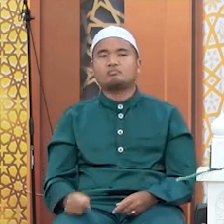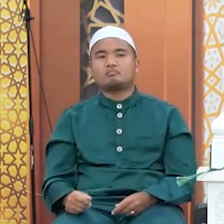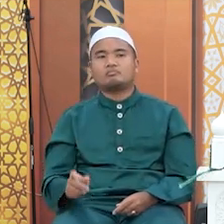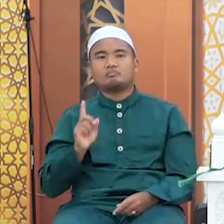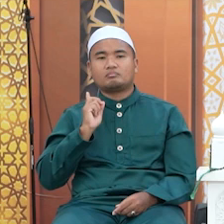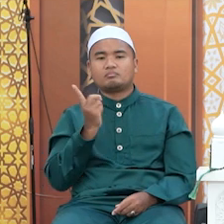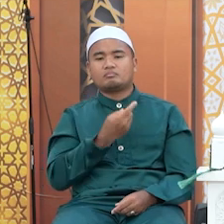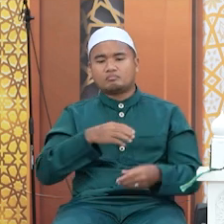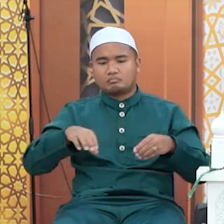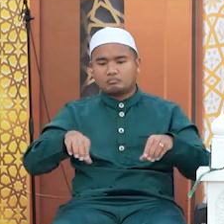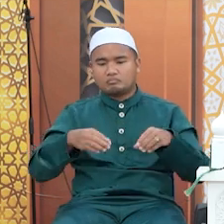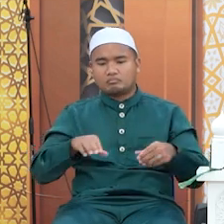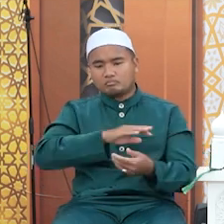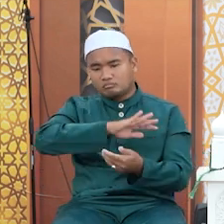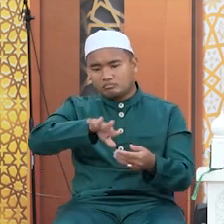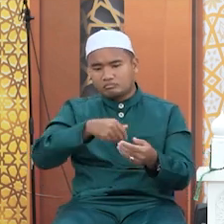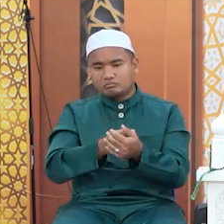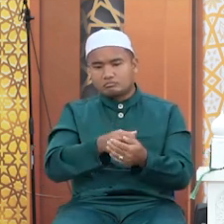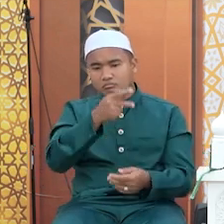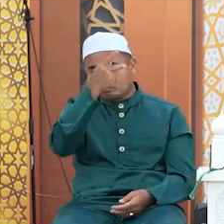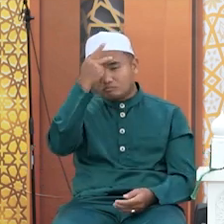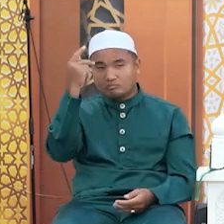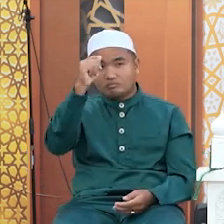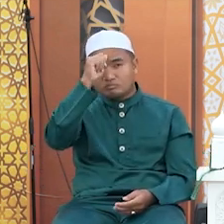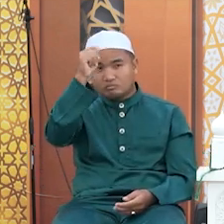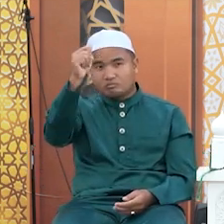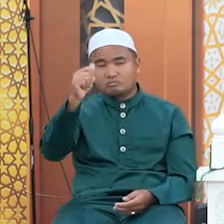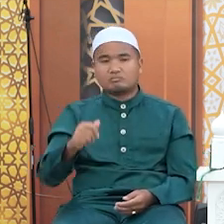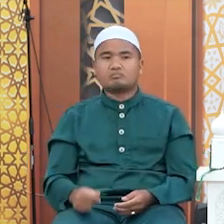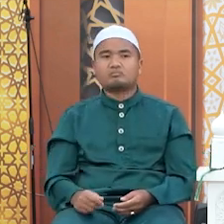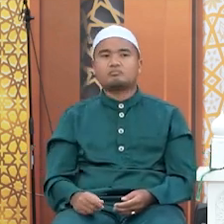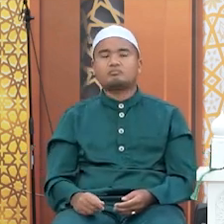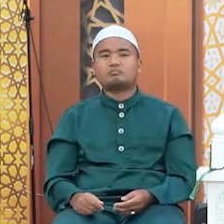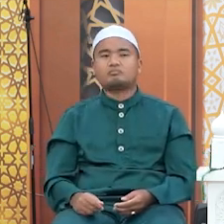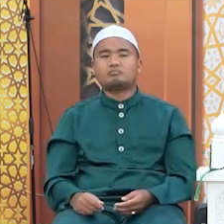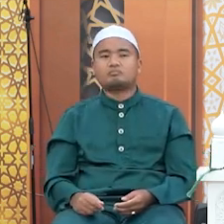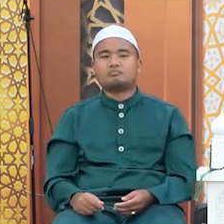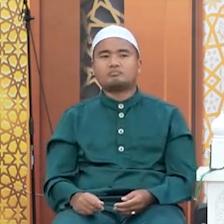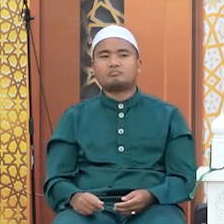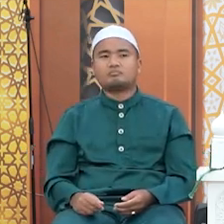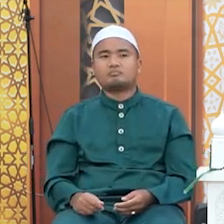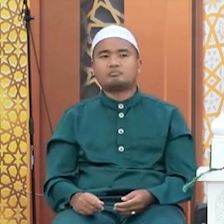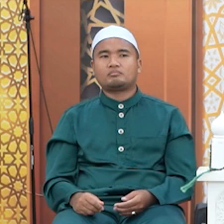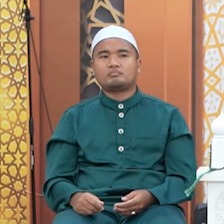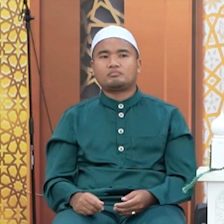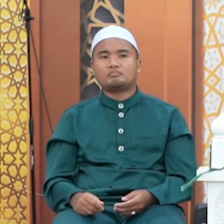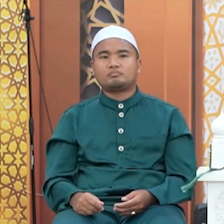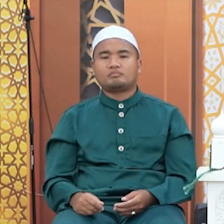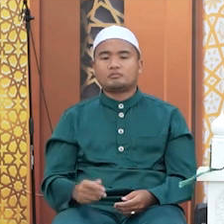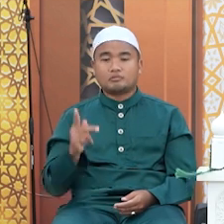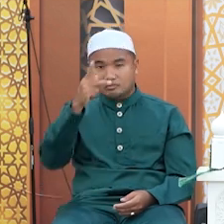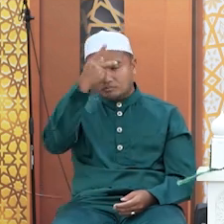segala muka manusia masam mencuka di hadapan Allah. Ketika itu masing-masing